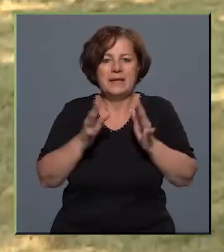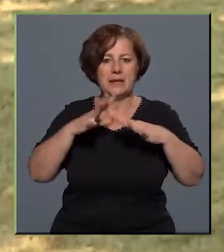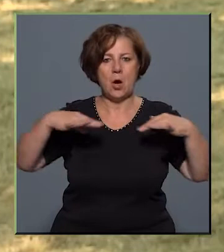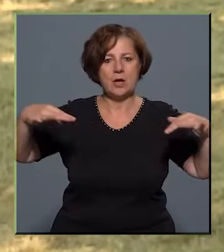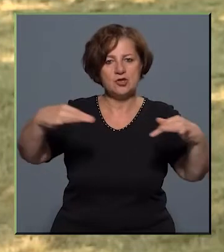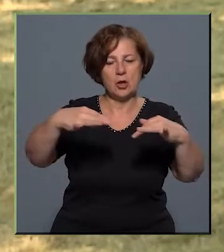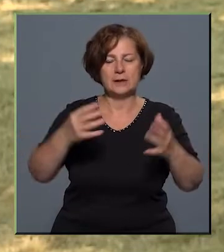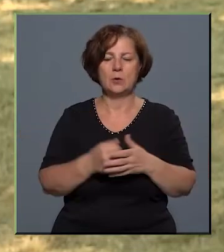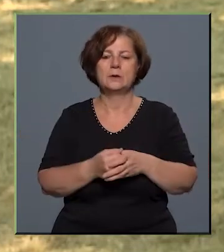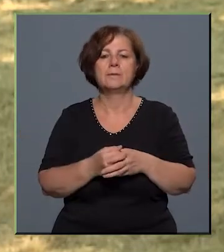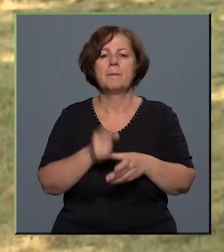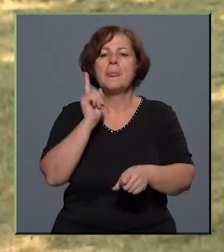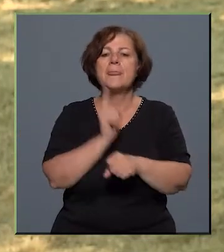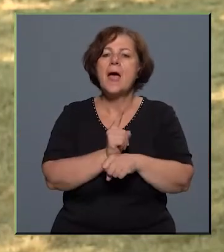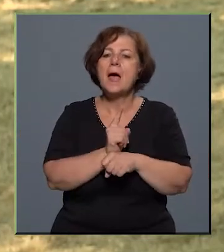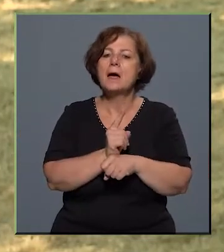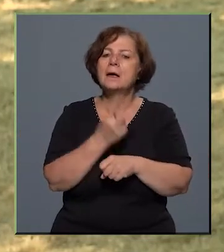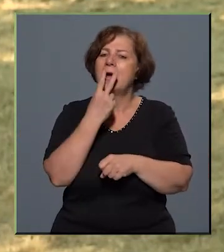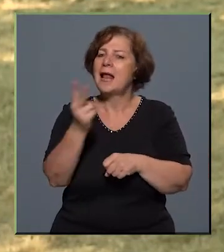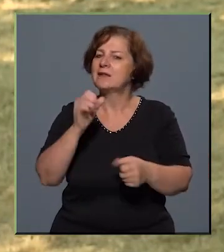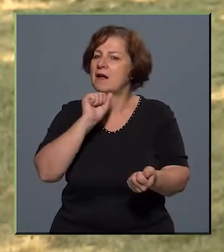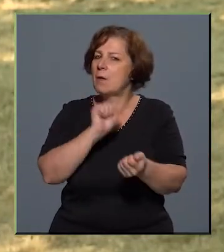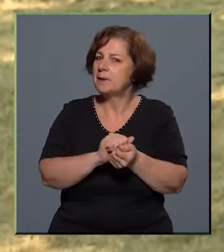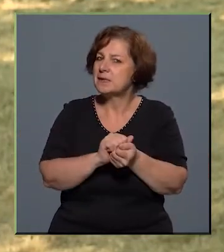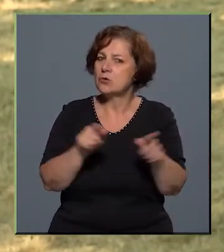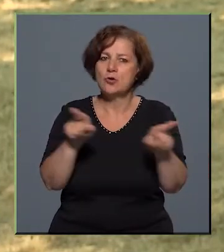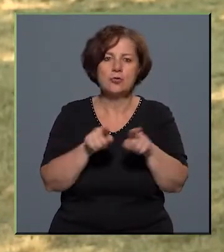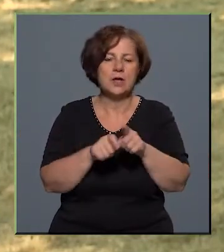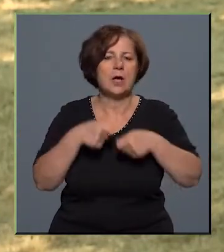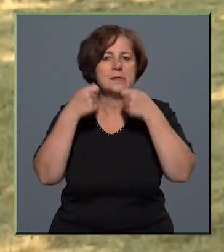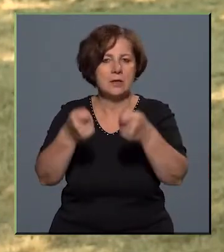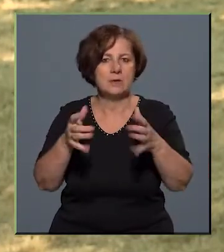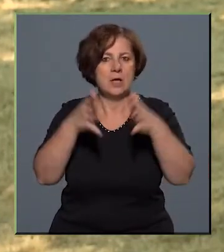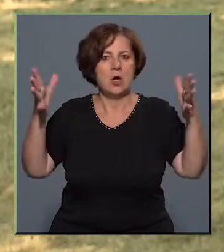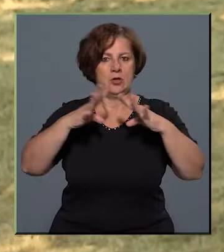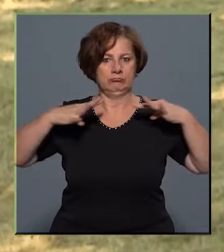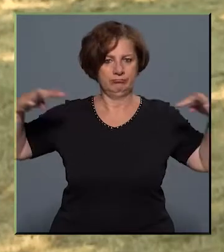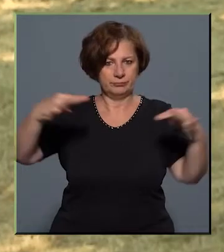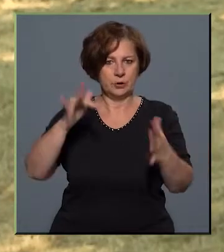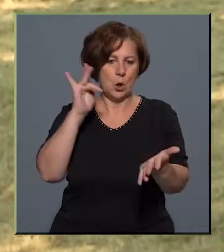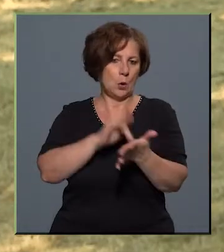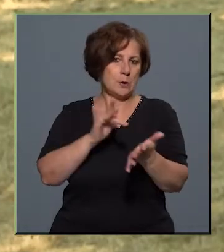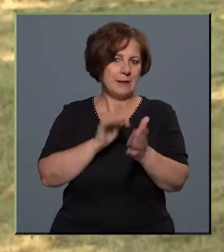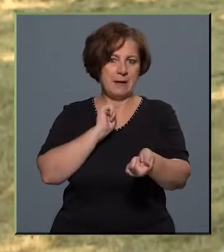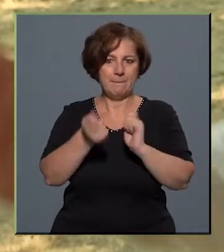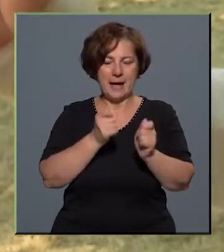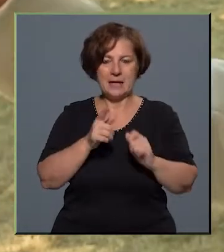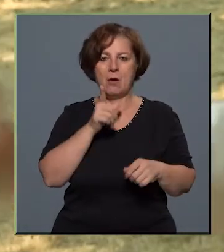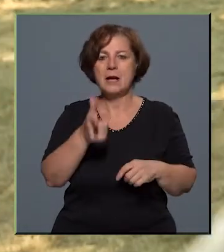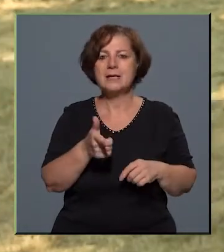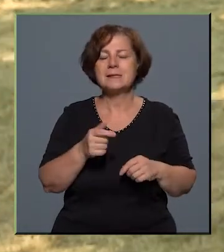vagy mini stadionnak, de látványban biztos, hogy ugyanazt fogja adni, mint hogyha egy nagy stadion lenne, középen a pályával,